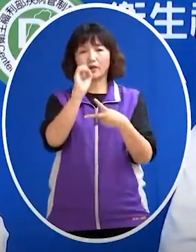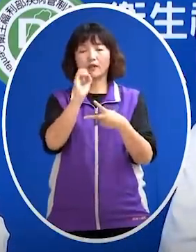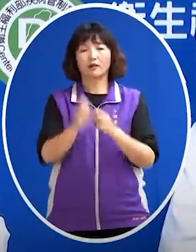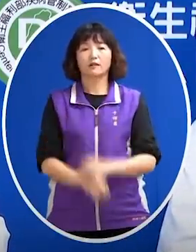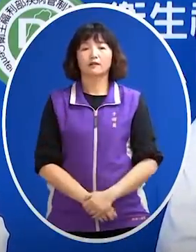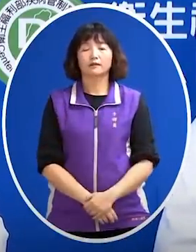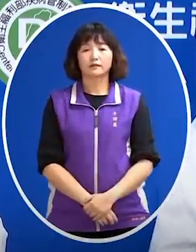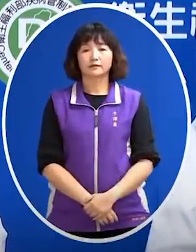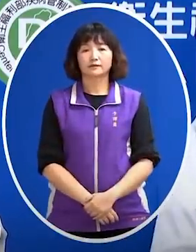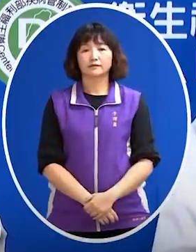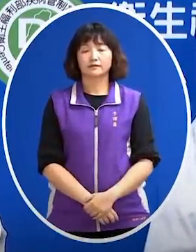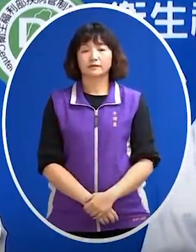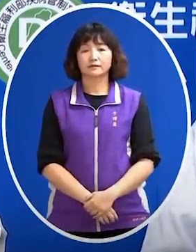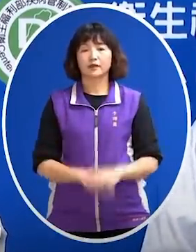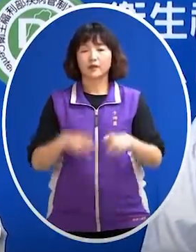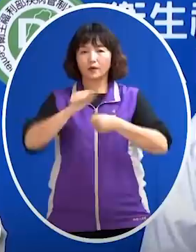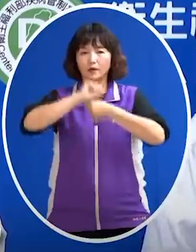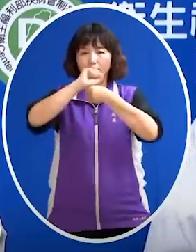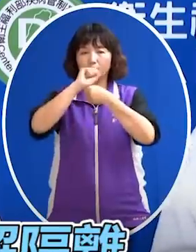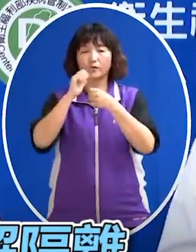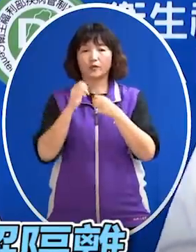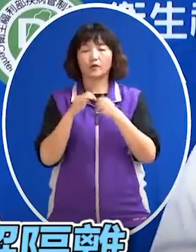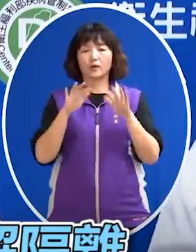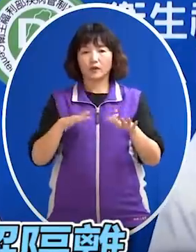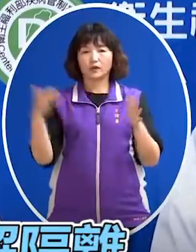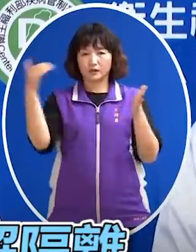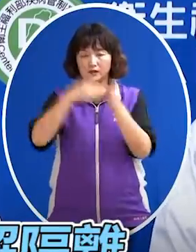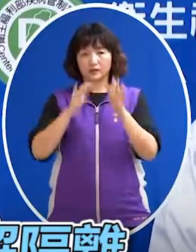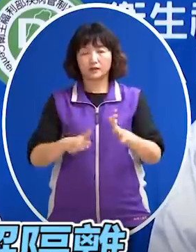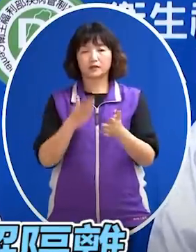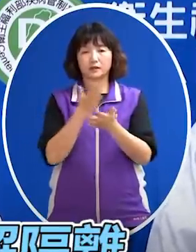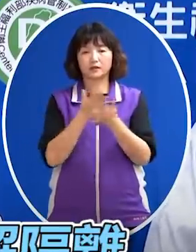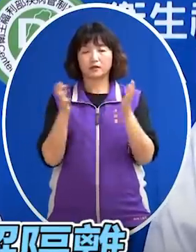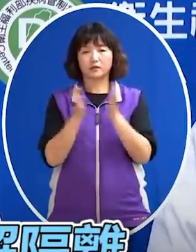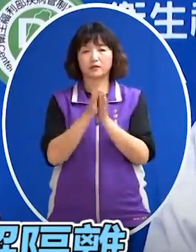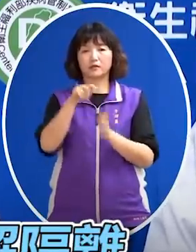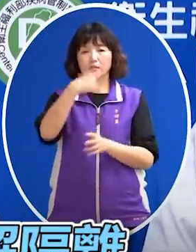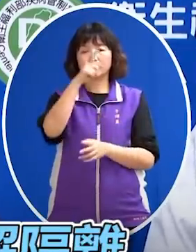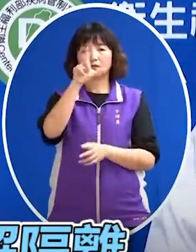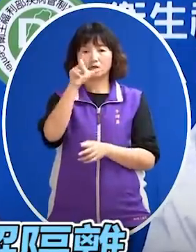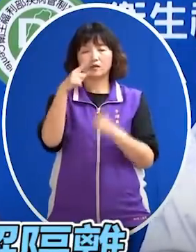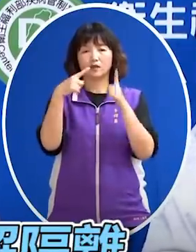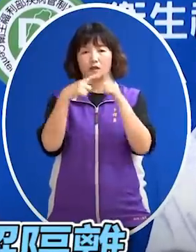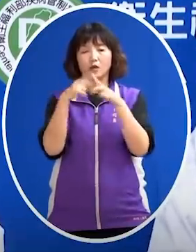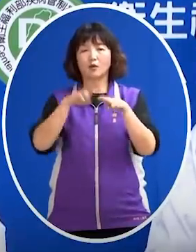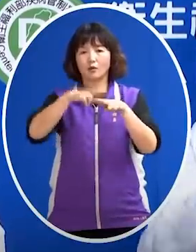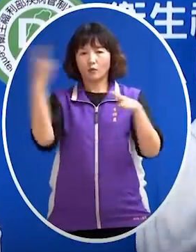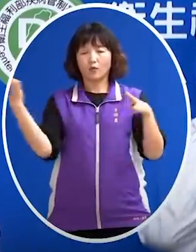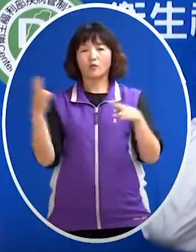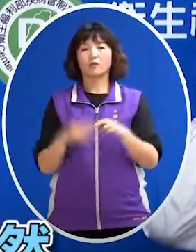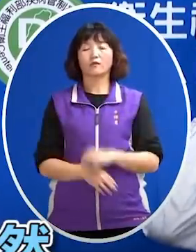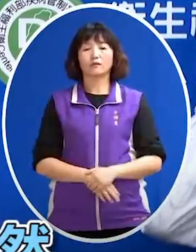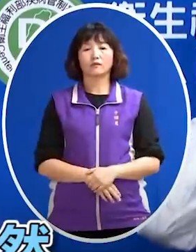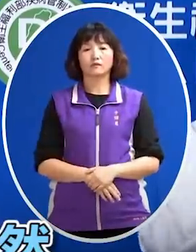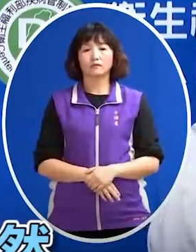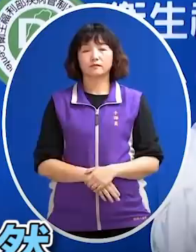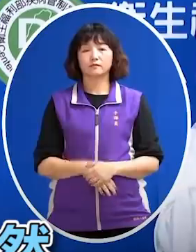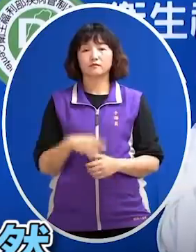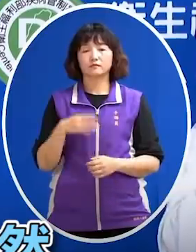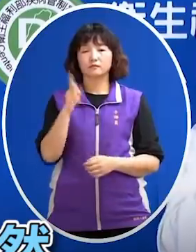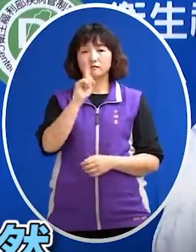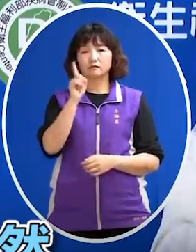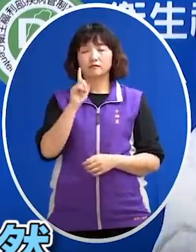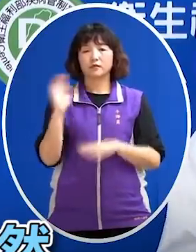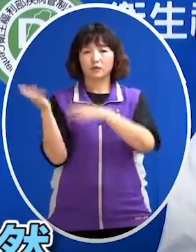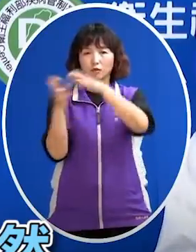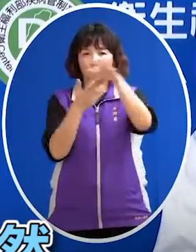诊的个案。好，那累计我们今天有到今天为止有166个人解隔离。好，那当然哈，